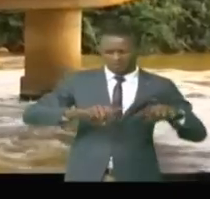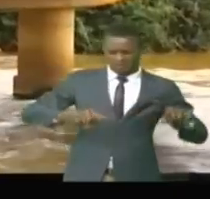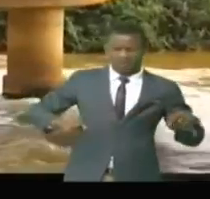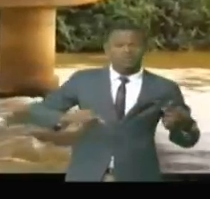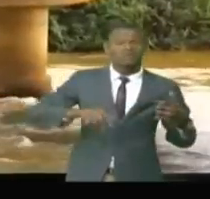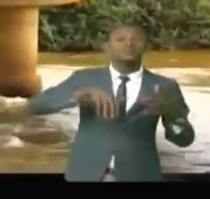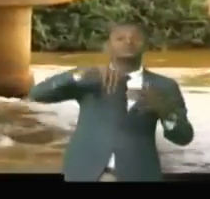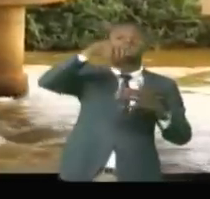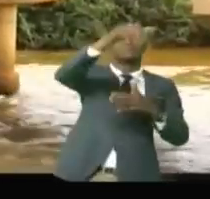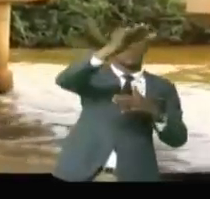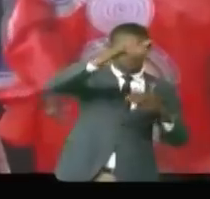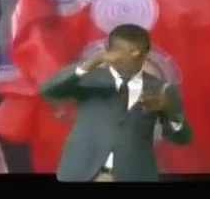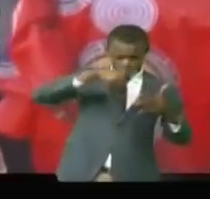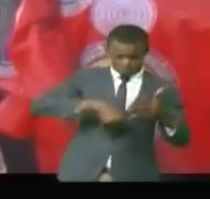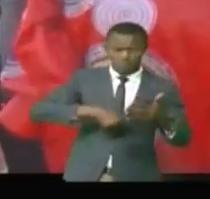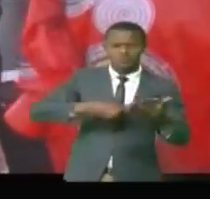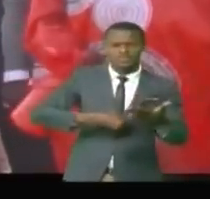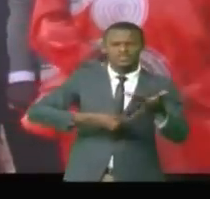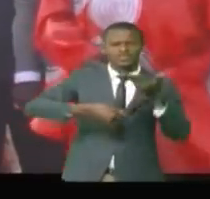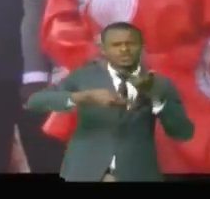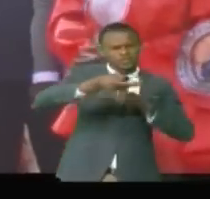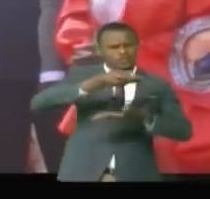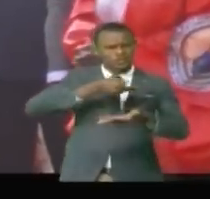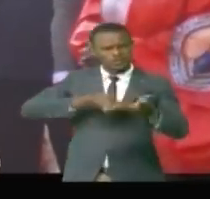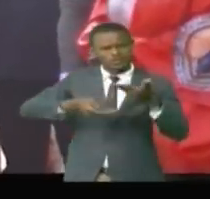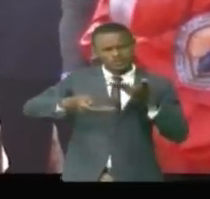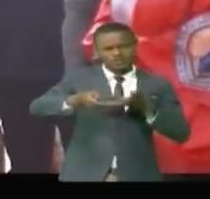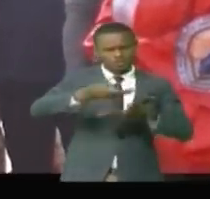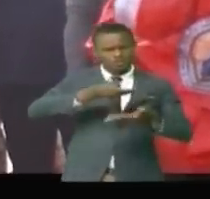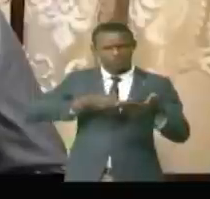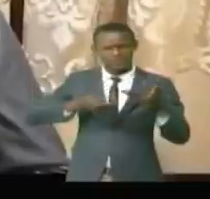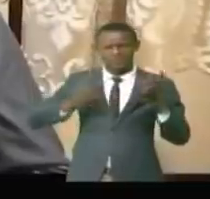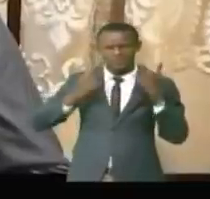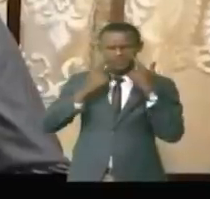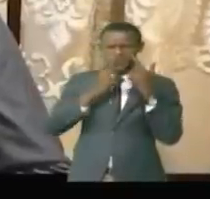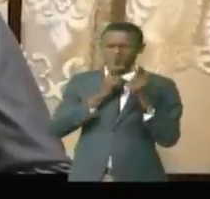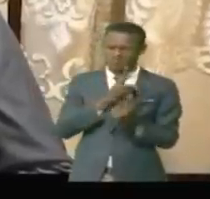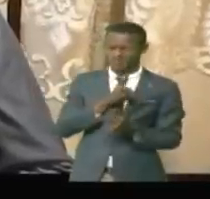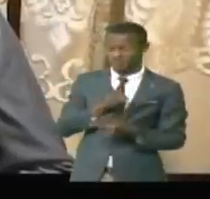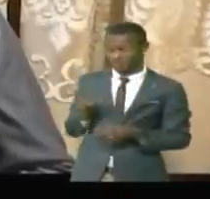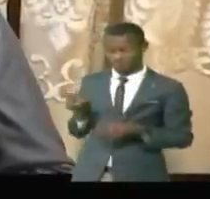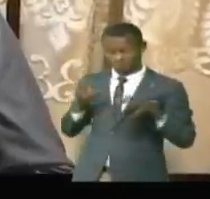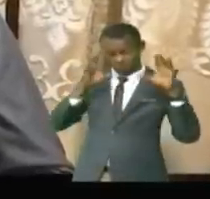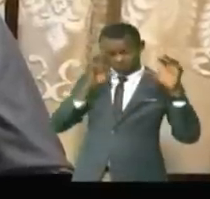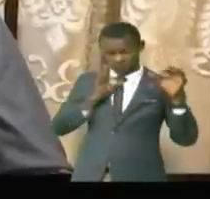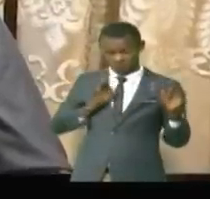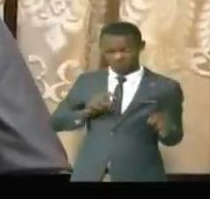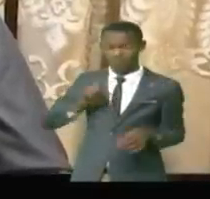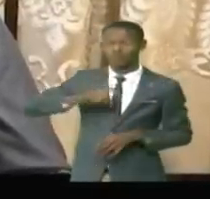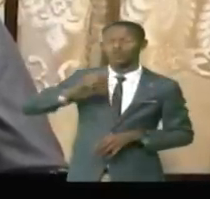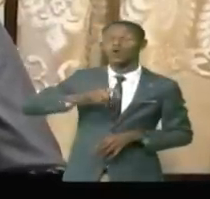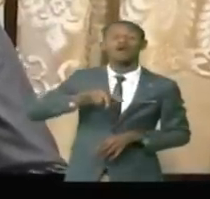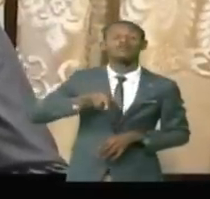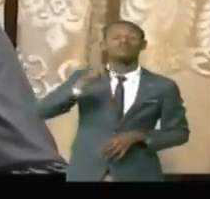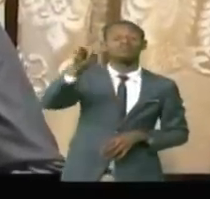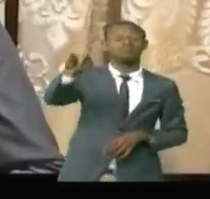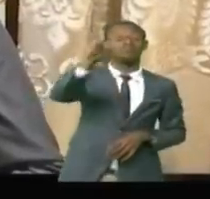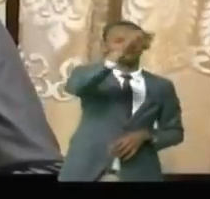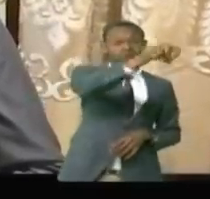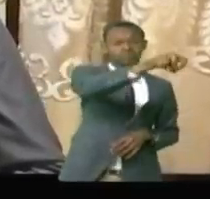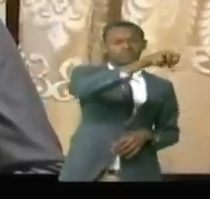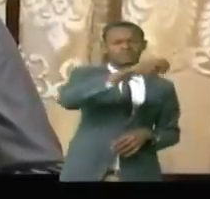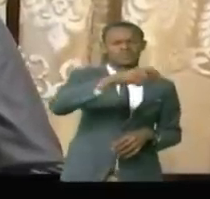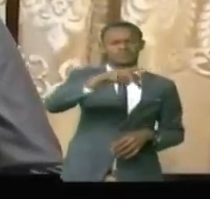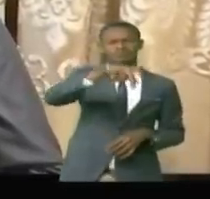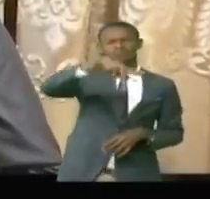avons travaillé sur ça aussi et je suis sûr et certain que dans les jours à venir, les deux pays, donc la République démocratique du Congo et la